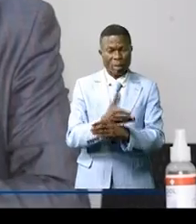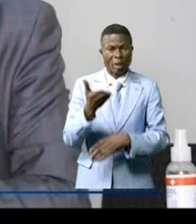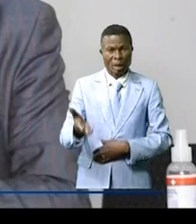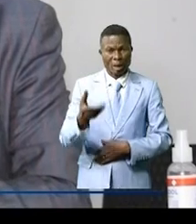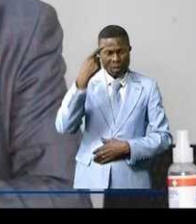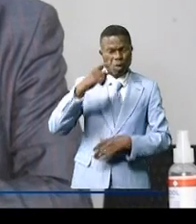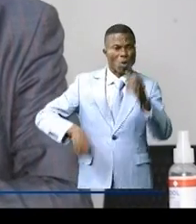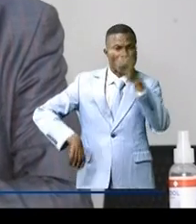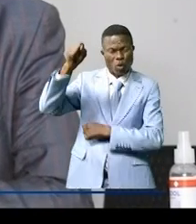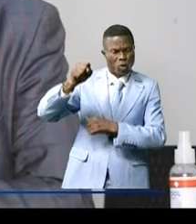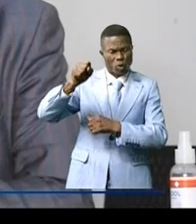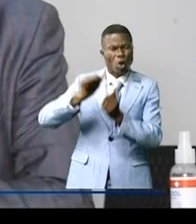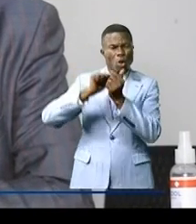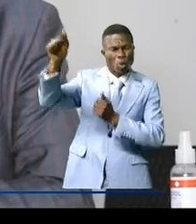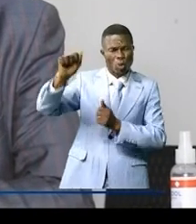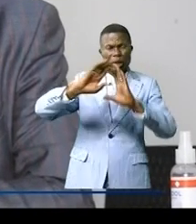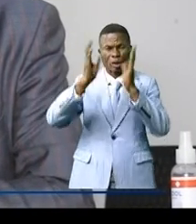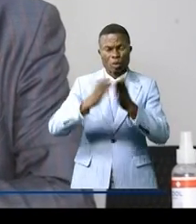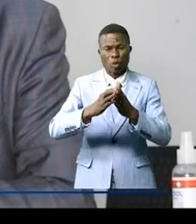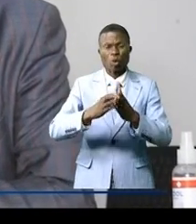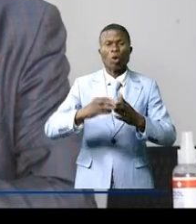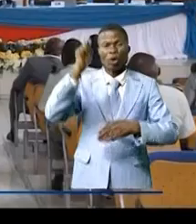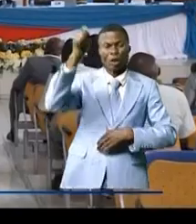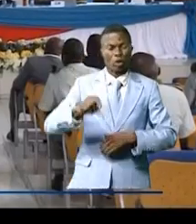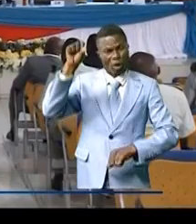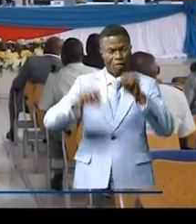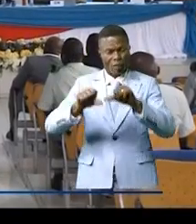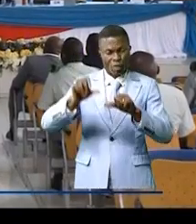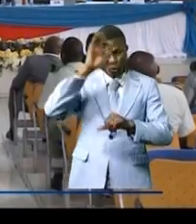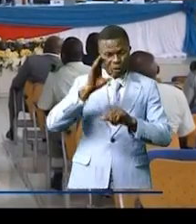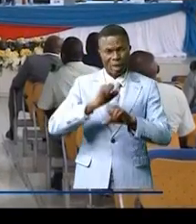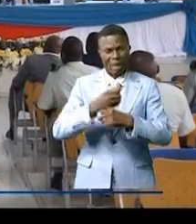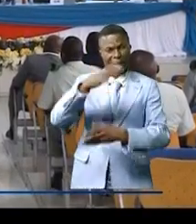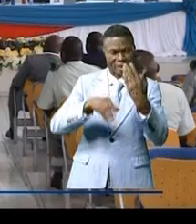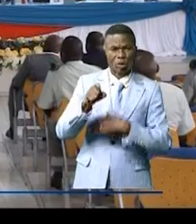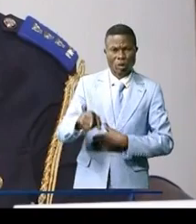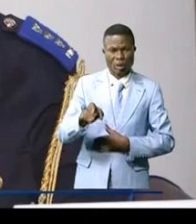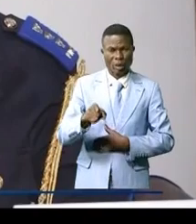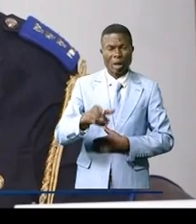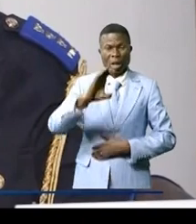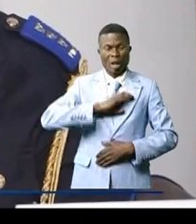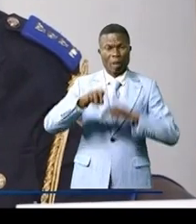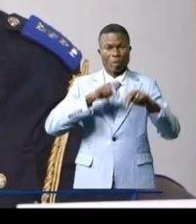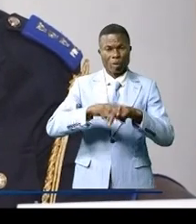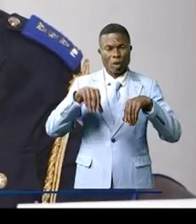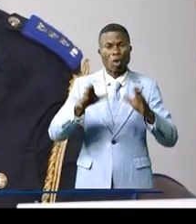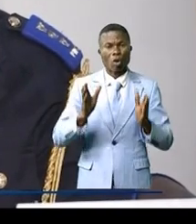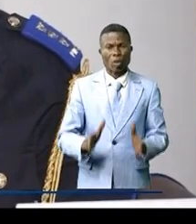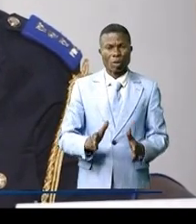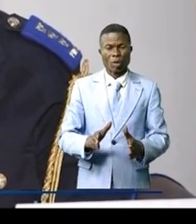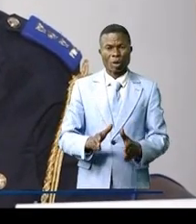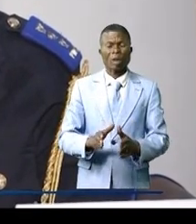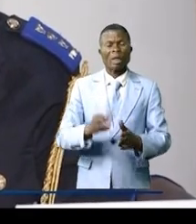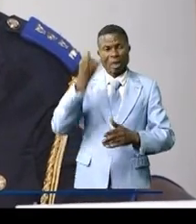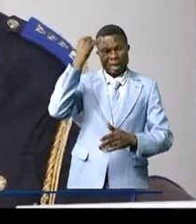pour bouter hors d'état de nuire tout celui qui se perdra en conjecture. La police nationale congolaise a abondé